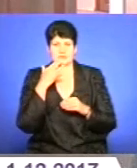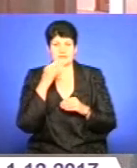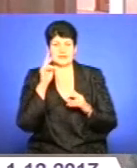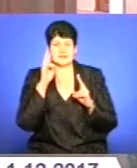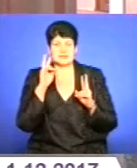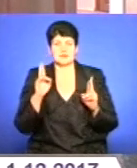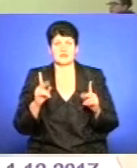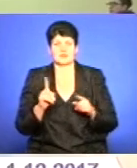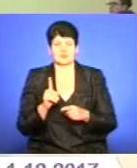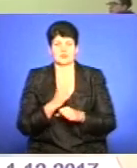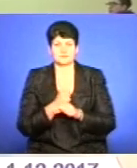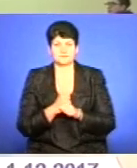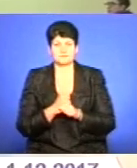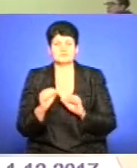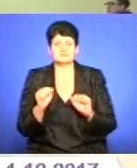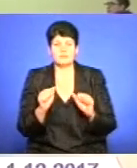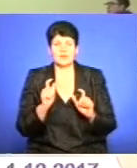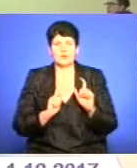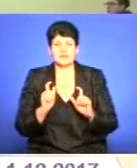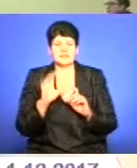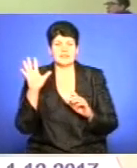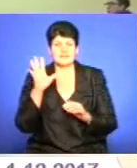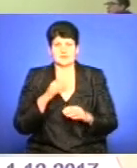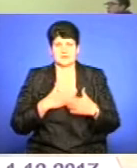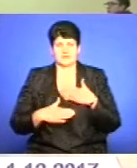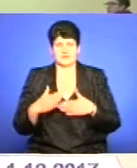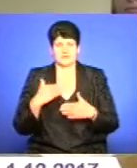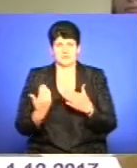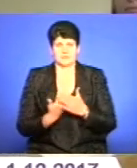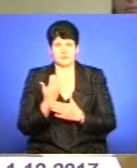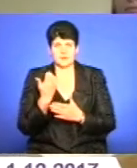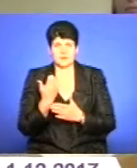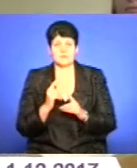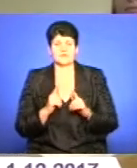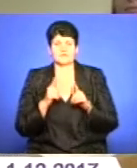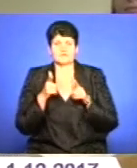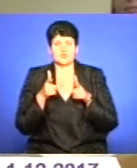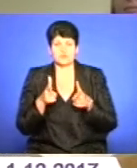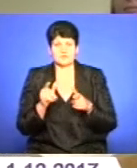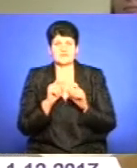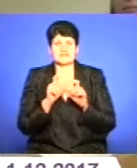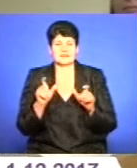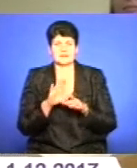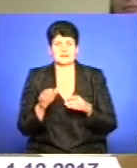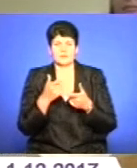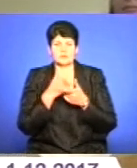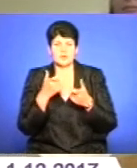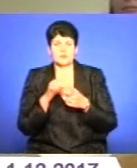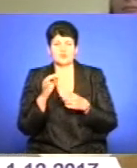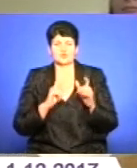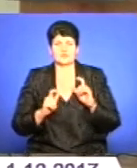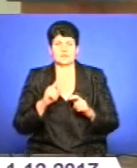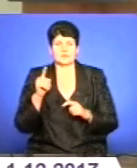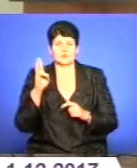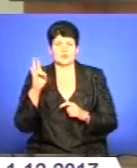знаємо просто, що робити. Керівники коледжів теж не усі в захваті від нововведення, адже при вступі у заклад не попереджали студентів про зовнішнє